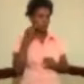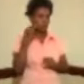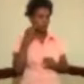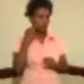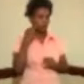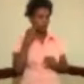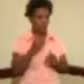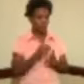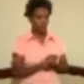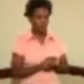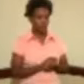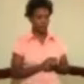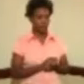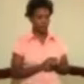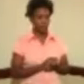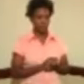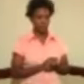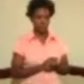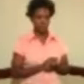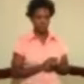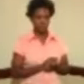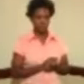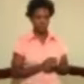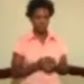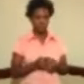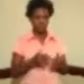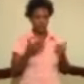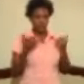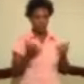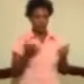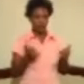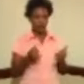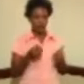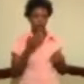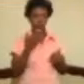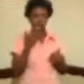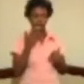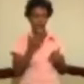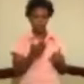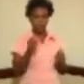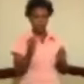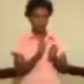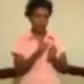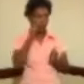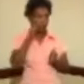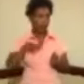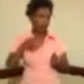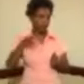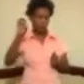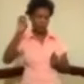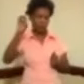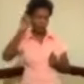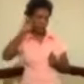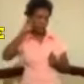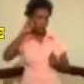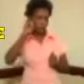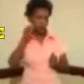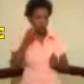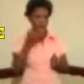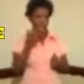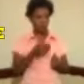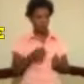vous plaît. Rapidement, je remercie Elisabeth, je remercie Mme Maniga avec tout le respect qui lui est dû.